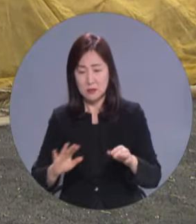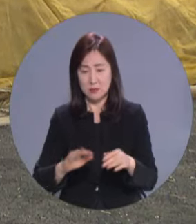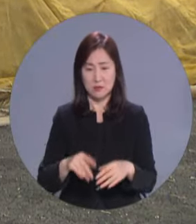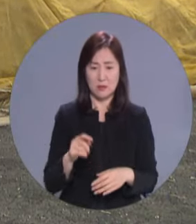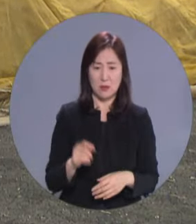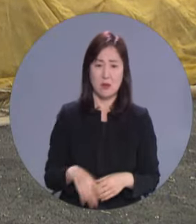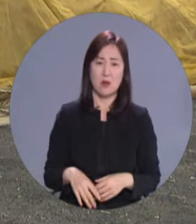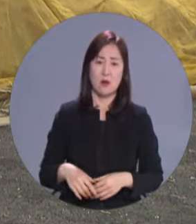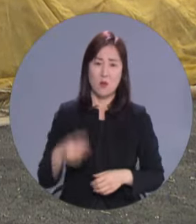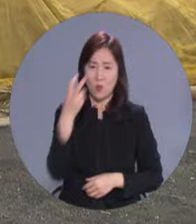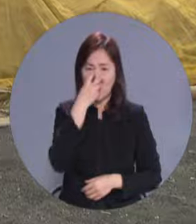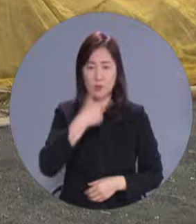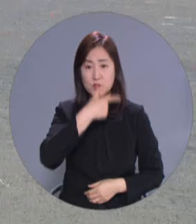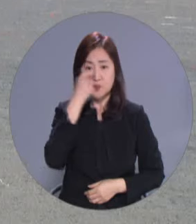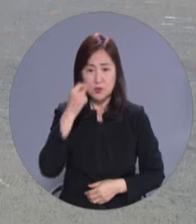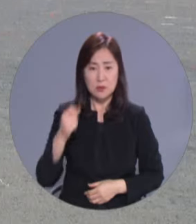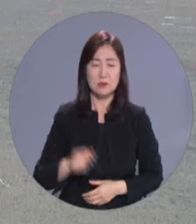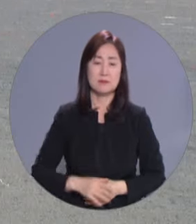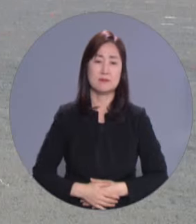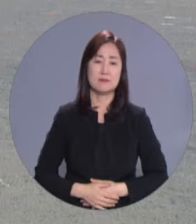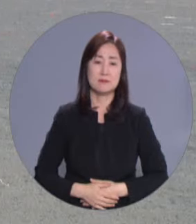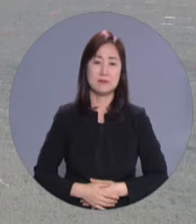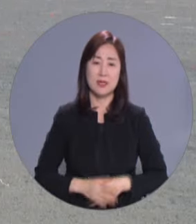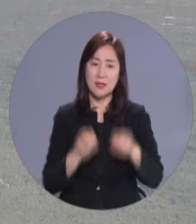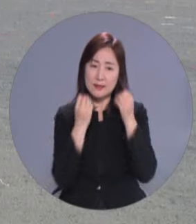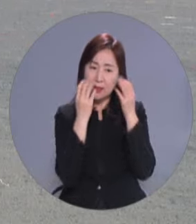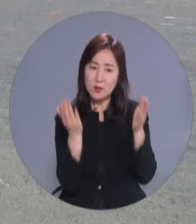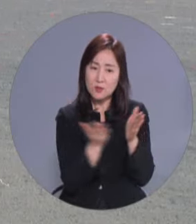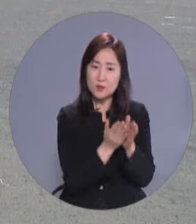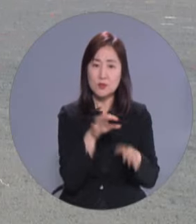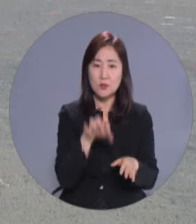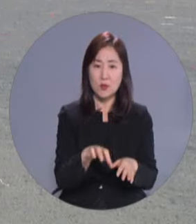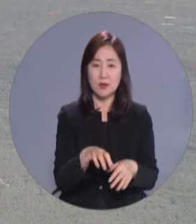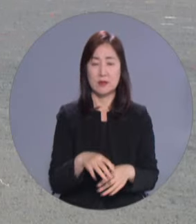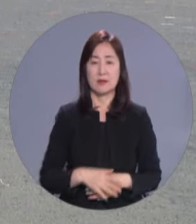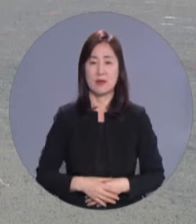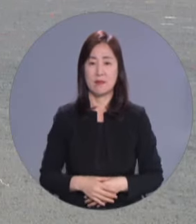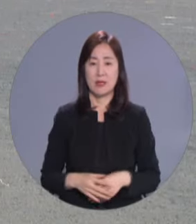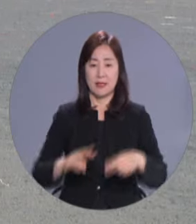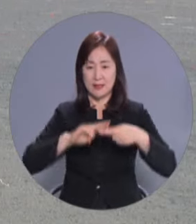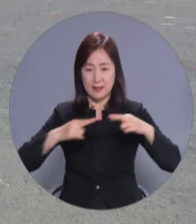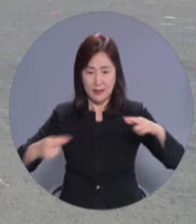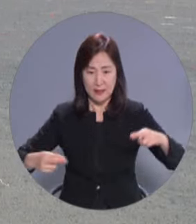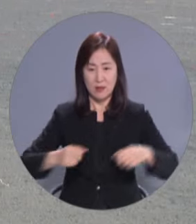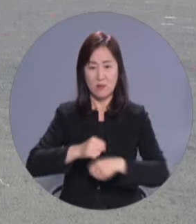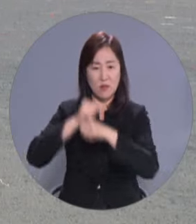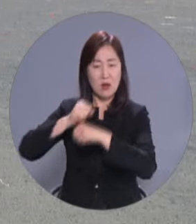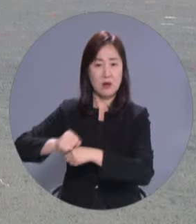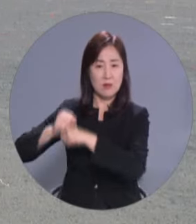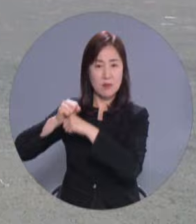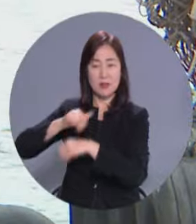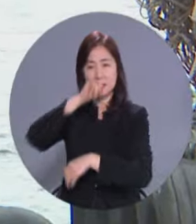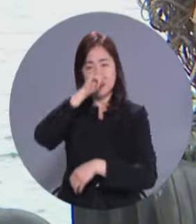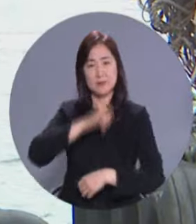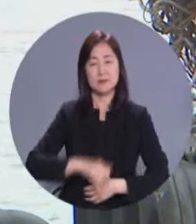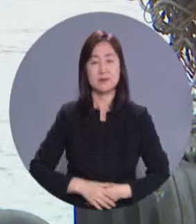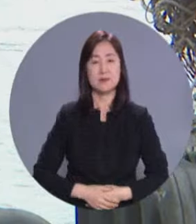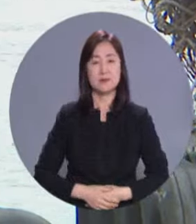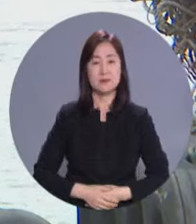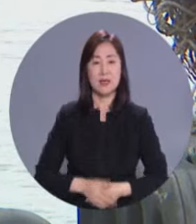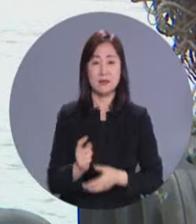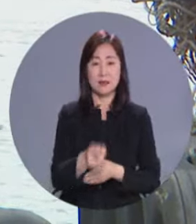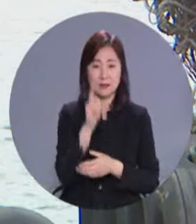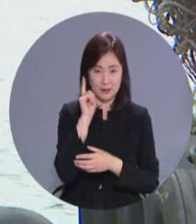준공됐고 있습니다 신설 부두 한편에는 이렇게 다과 밧줄 등 수많은 적치물이 야되 있습니다